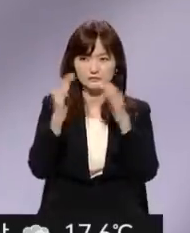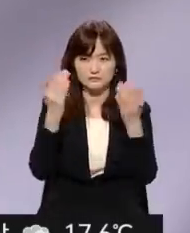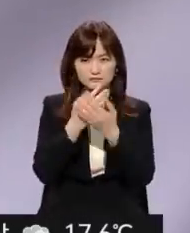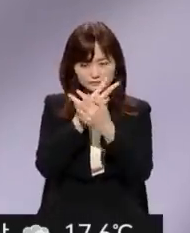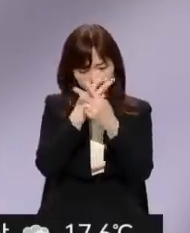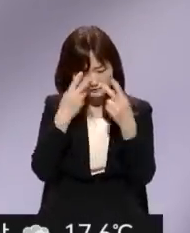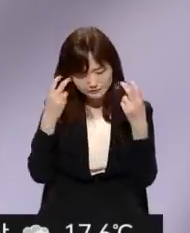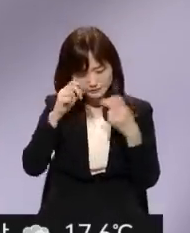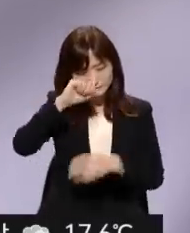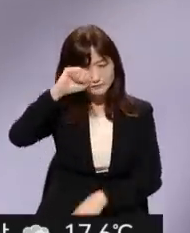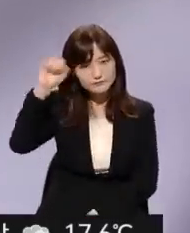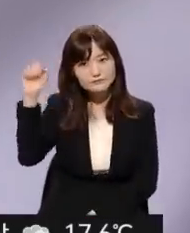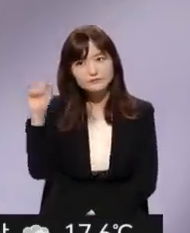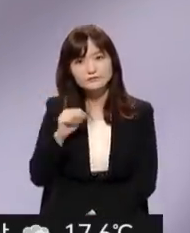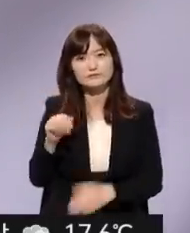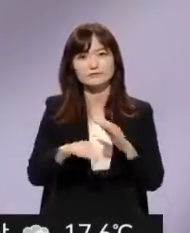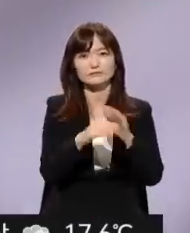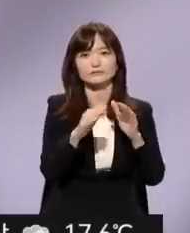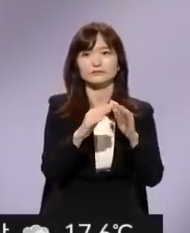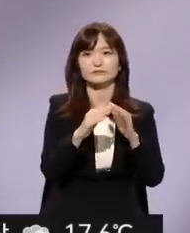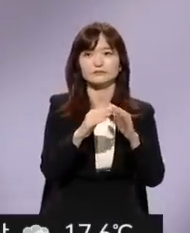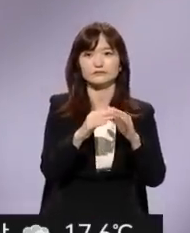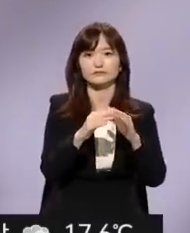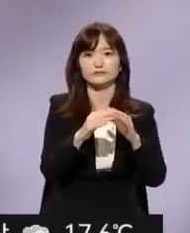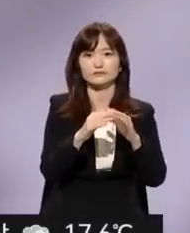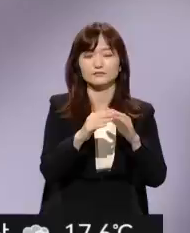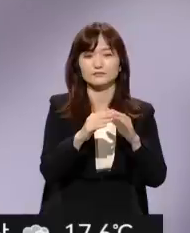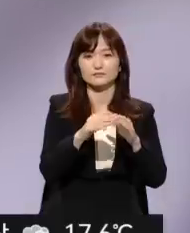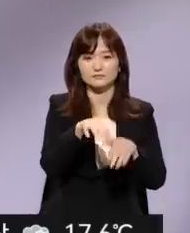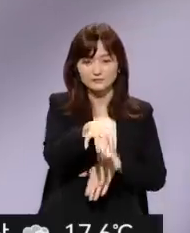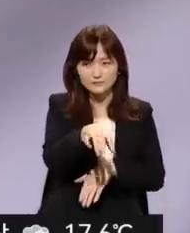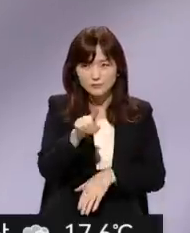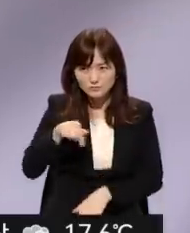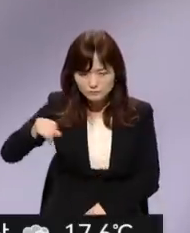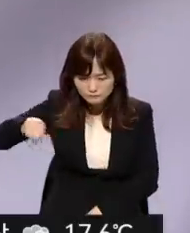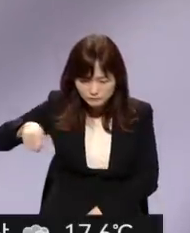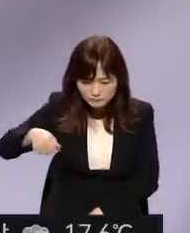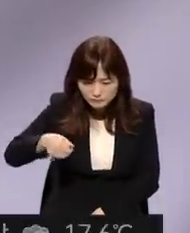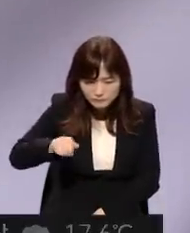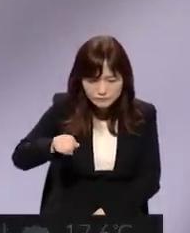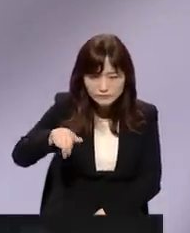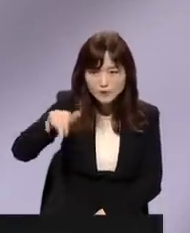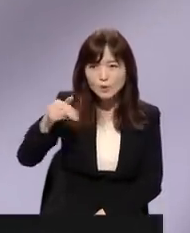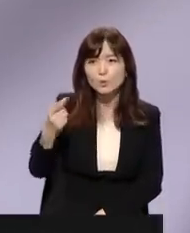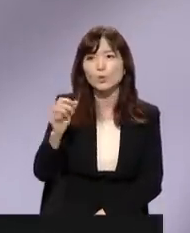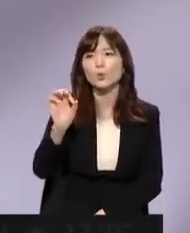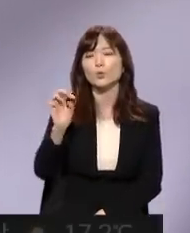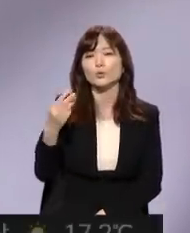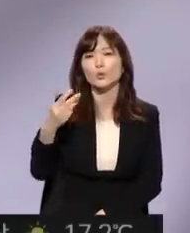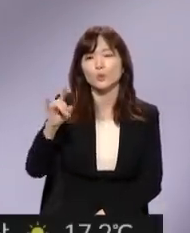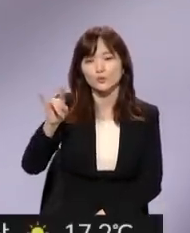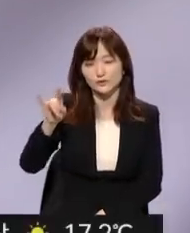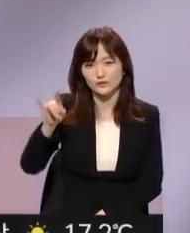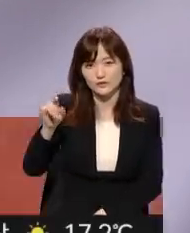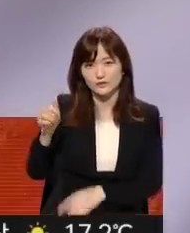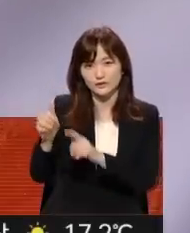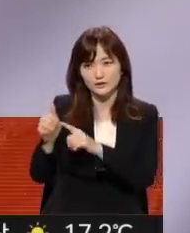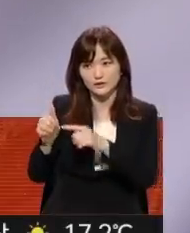새벽 가정집 거실 한복판에 뭔가가 어슬렁거립니다. 이 바로 야생 코요테였습니다.